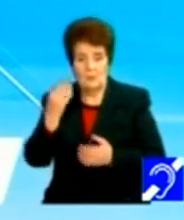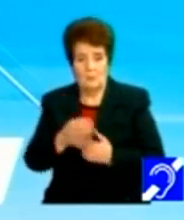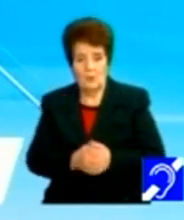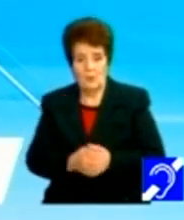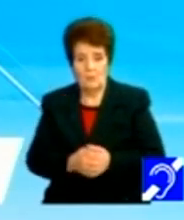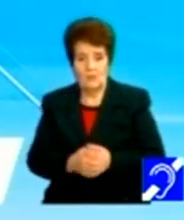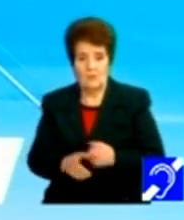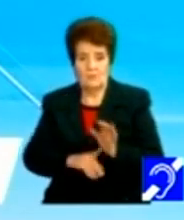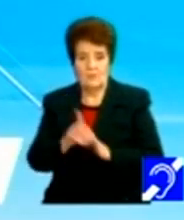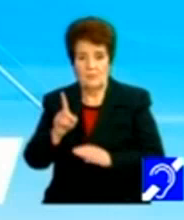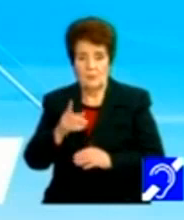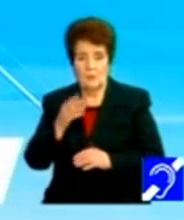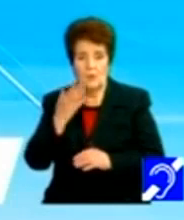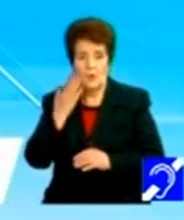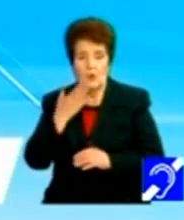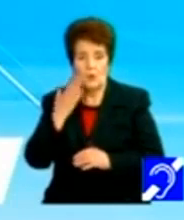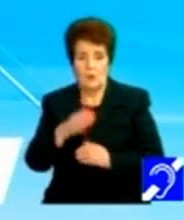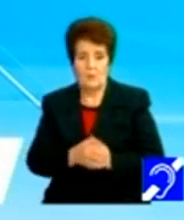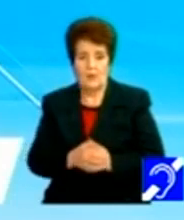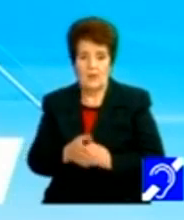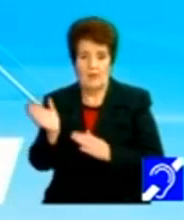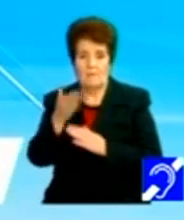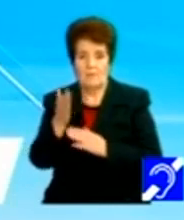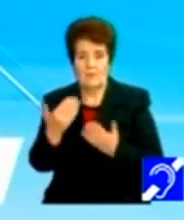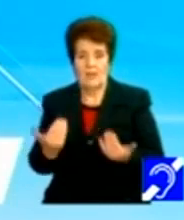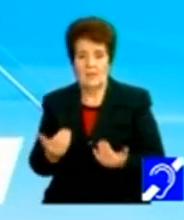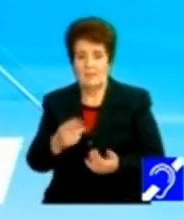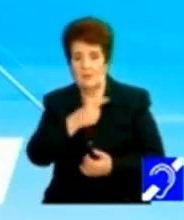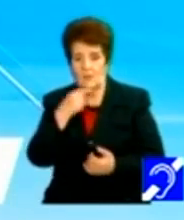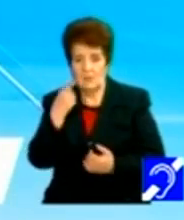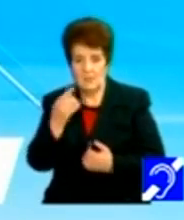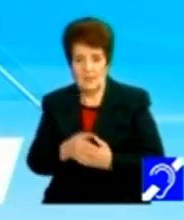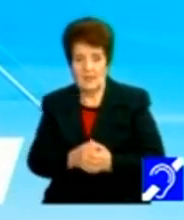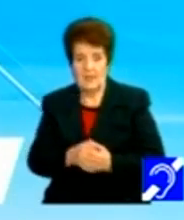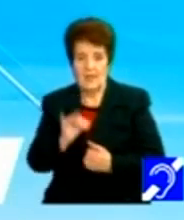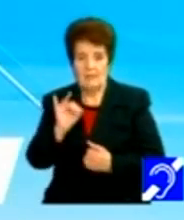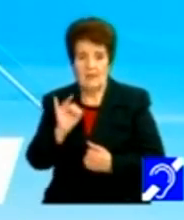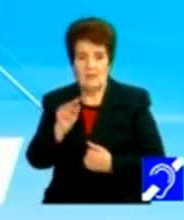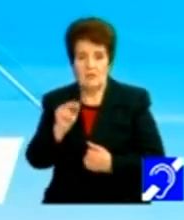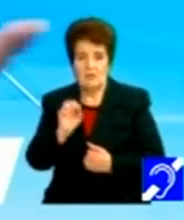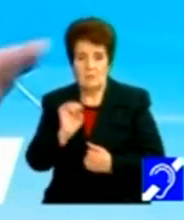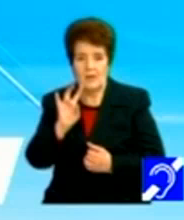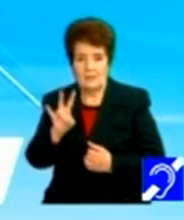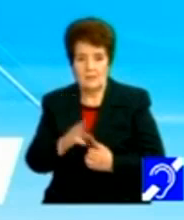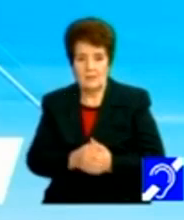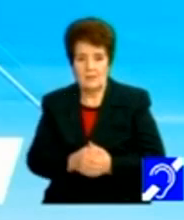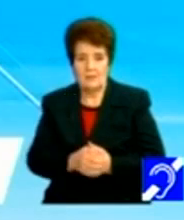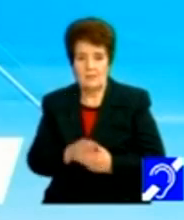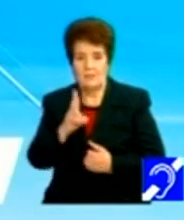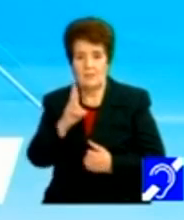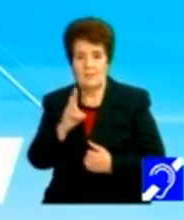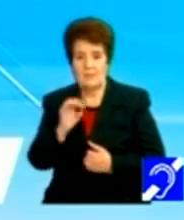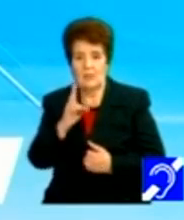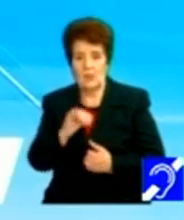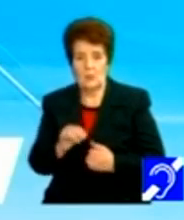direcția românească. Astăzi flutură drapelele Rusiei pe aici, iar Ivan Ceban, pe care domnul Țicu laudă, și am